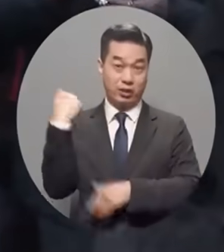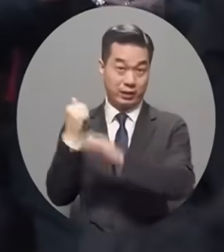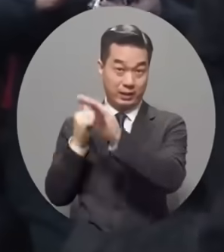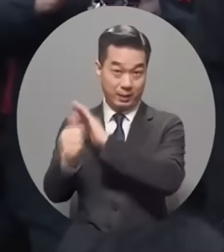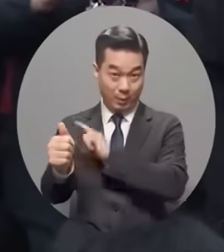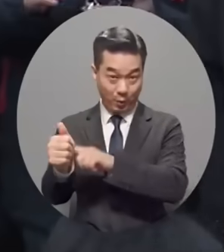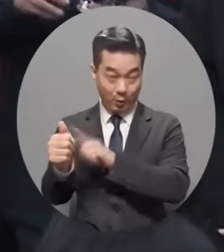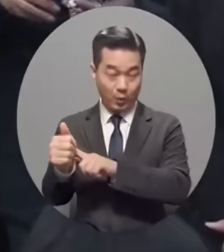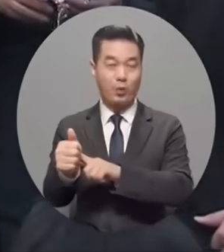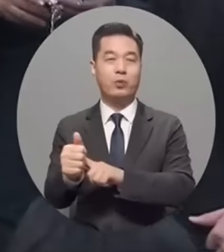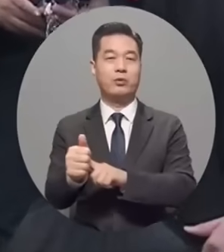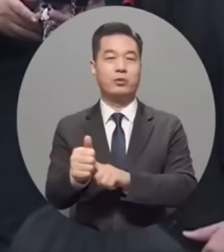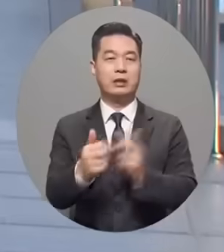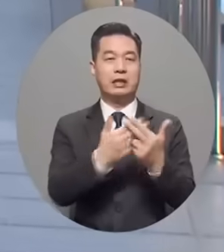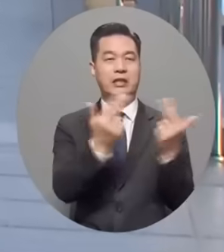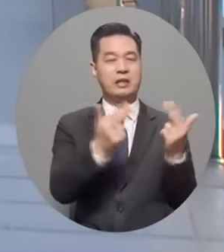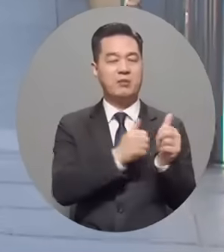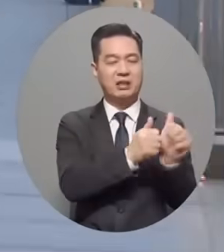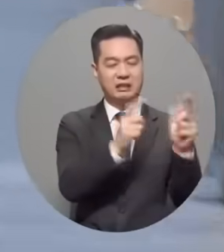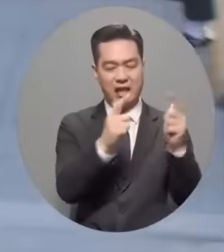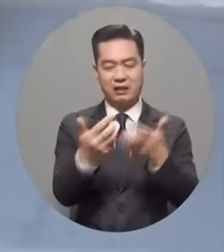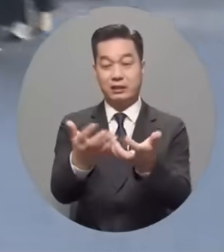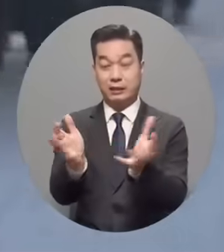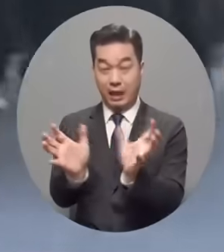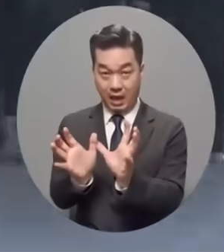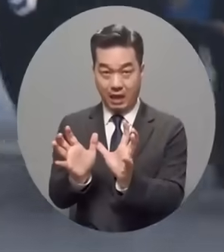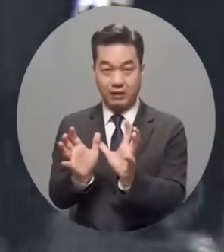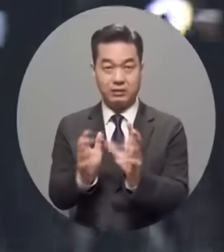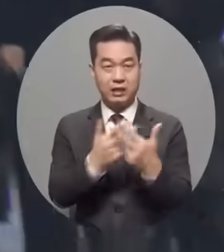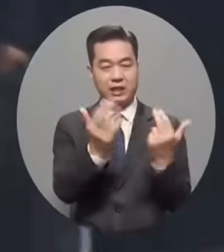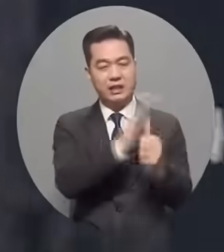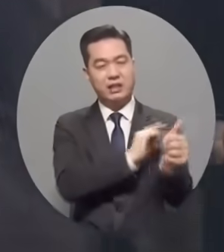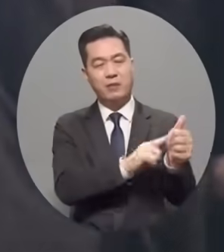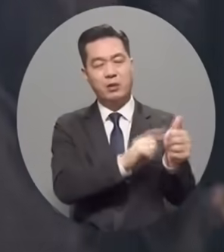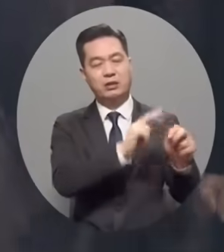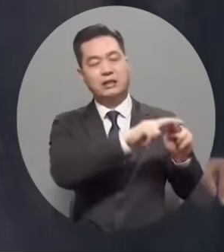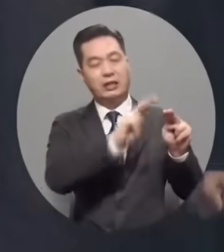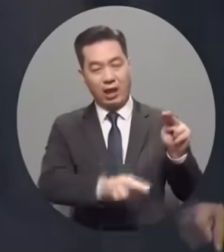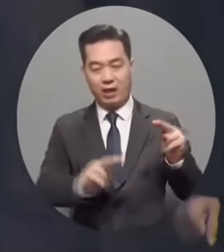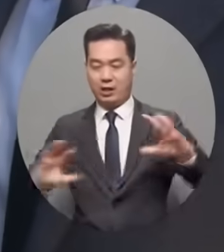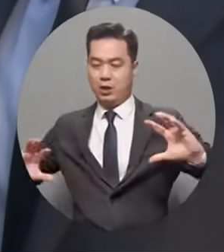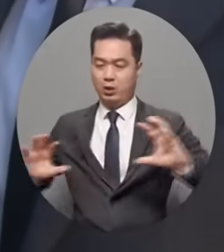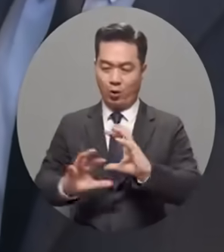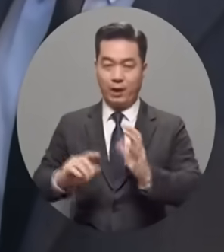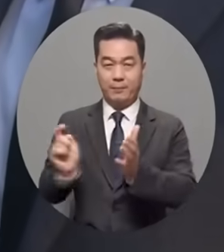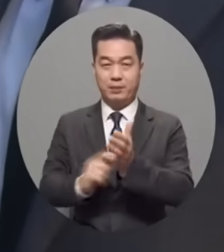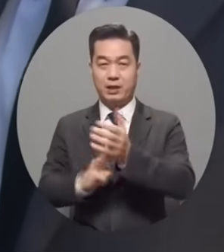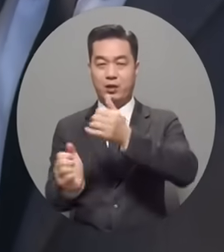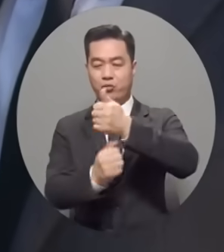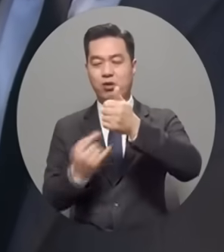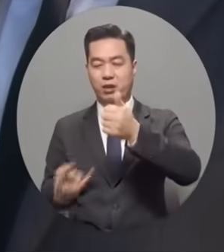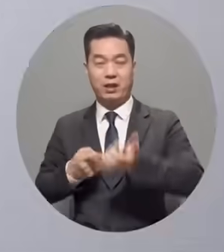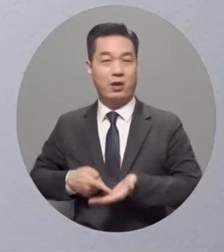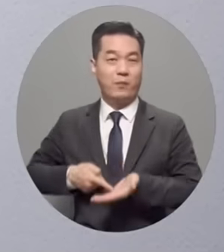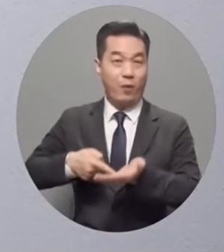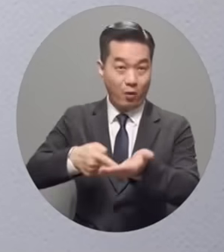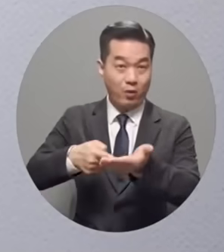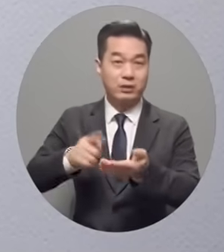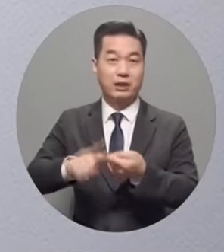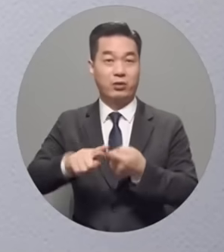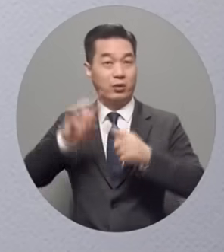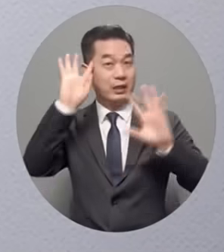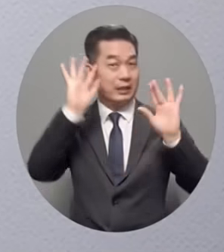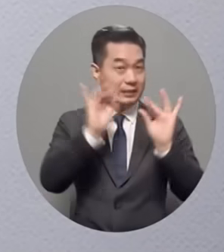일부 의원들을 중심으로 이재명 대표의 사퇴와 함께 이른바 통합 비상대책위 출범을 요구하는 데 대해선